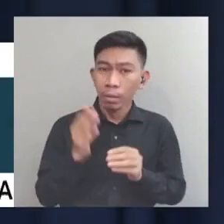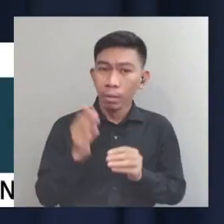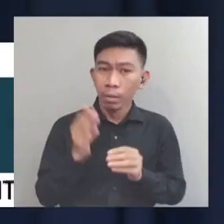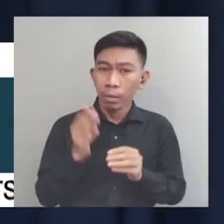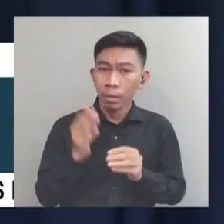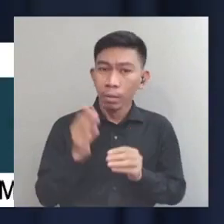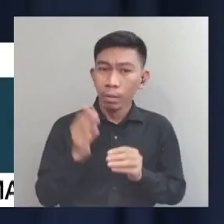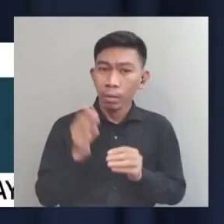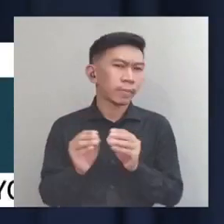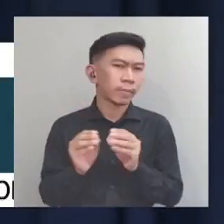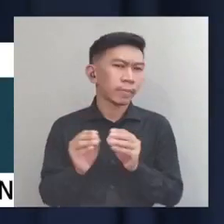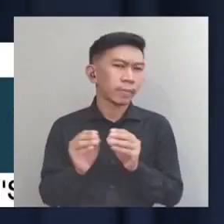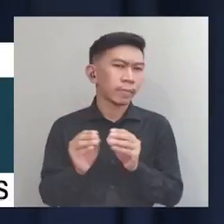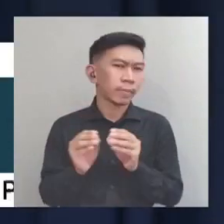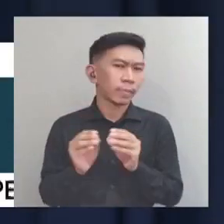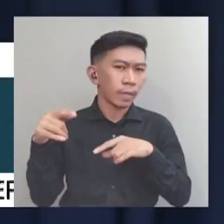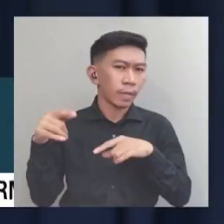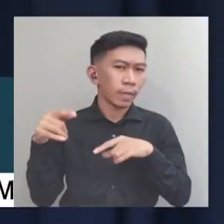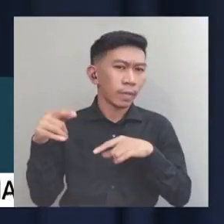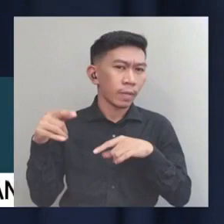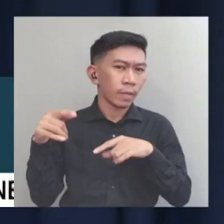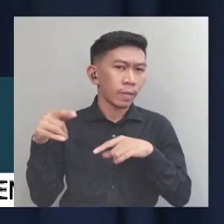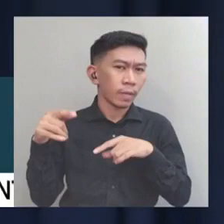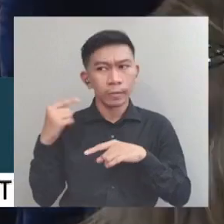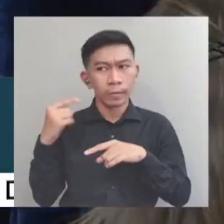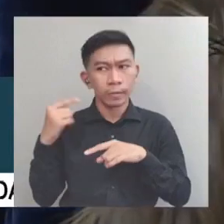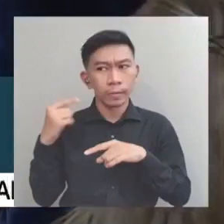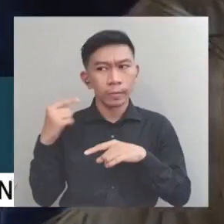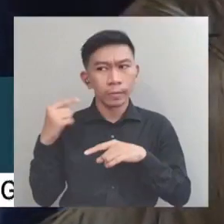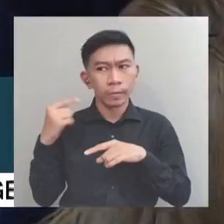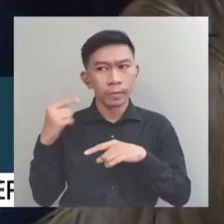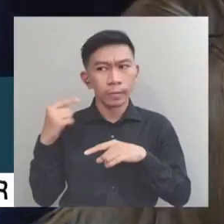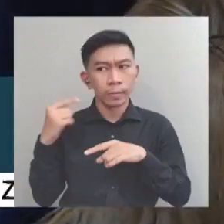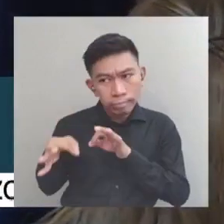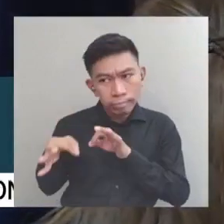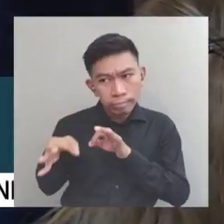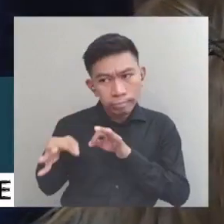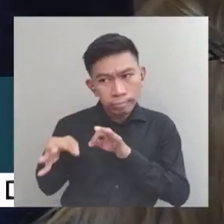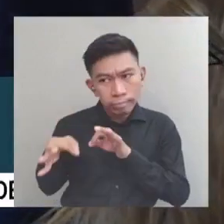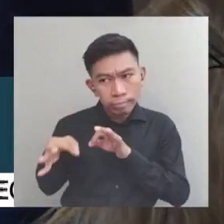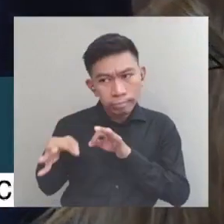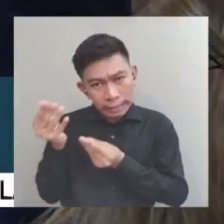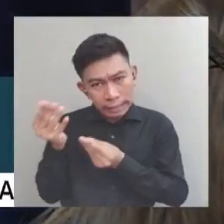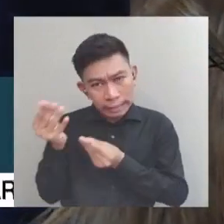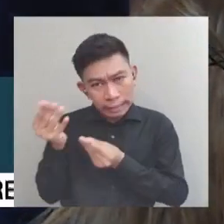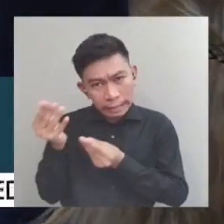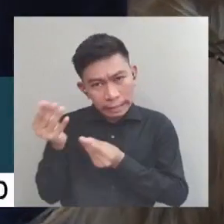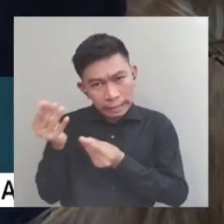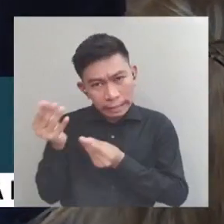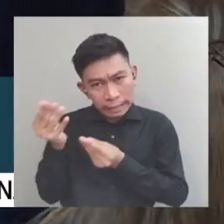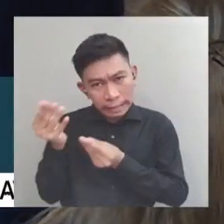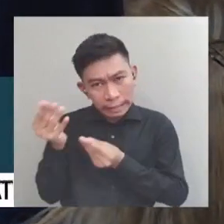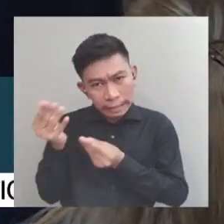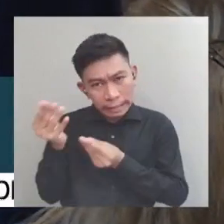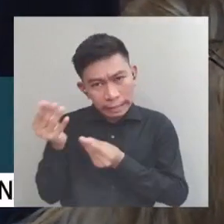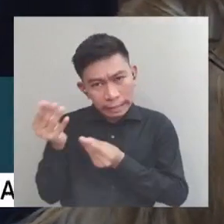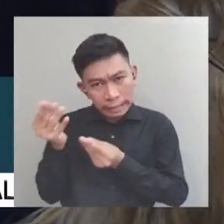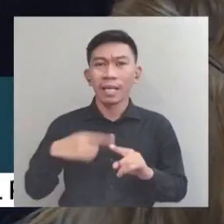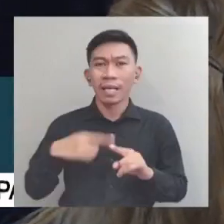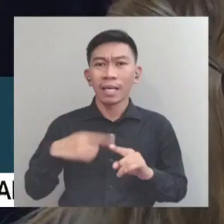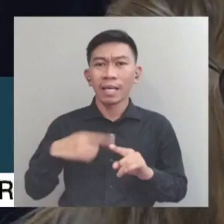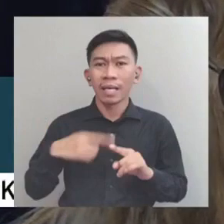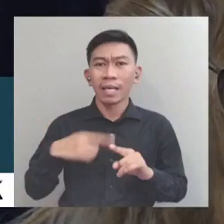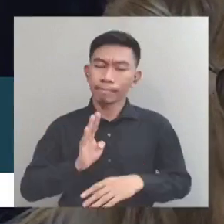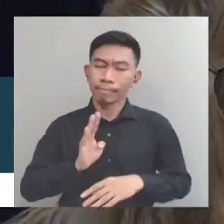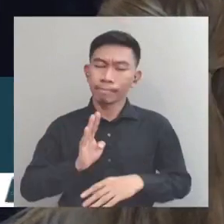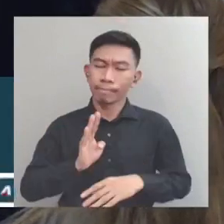unparliamentary languages, kailangan ma-remind. Senator Ronald De La Rosa admits to his offenses but couldn't help but compare